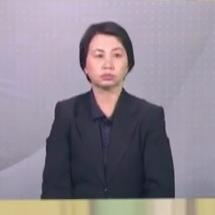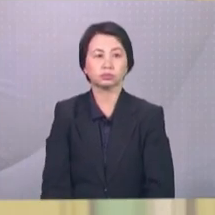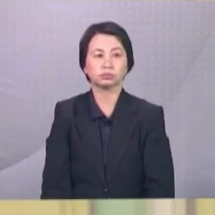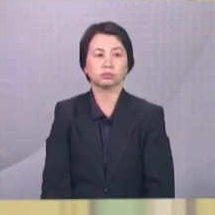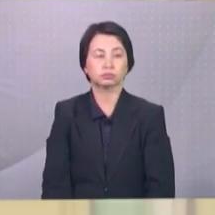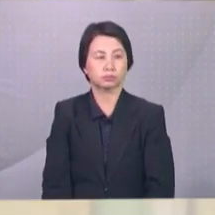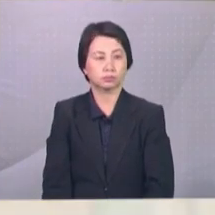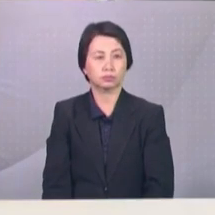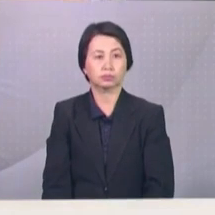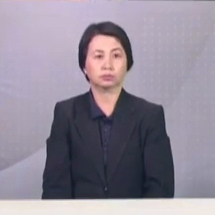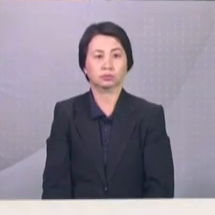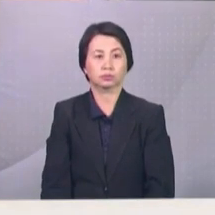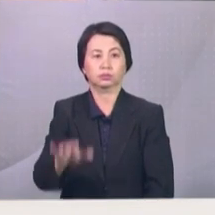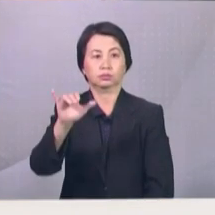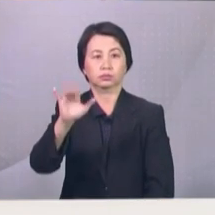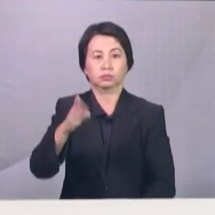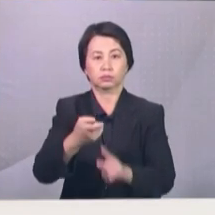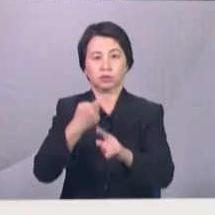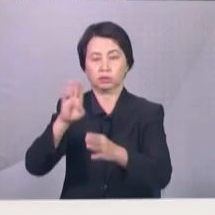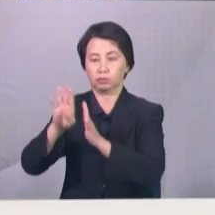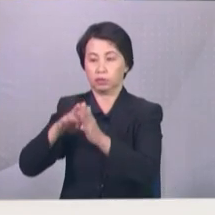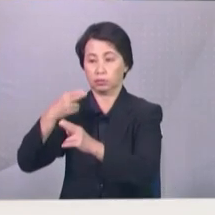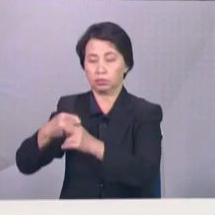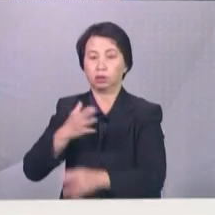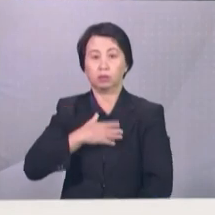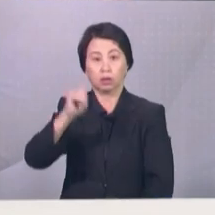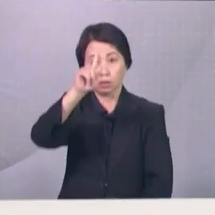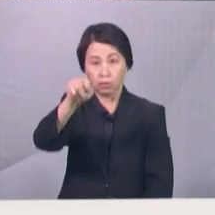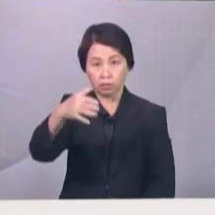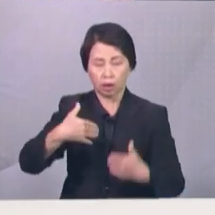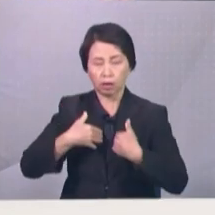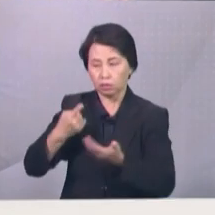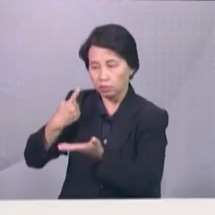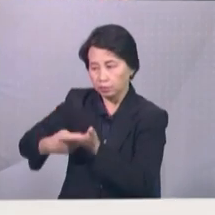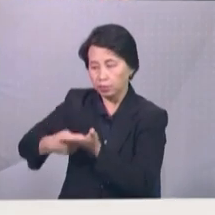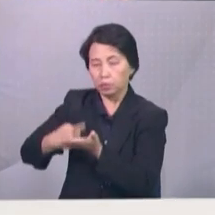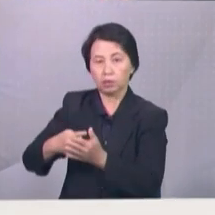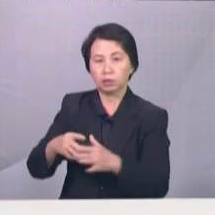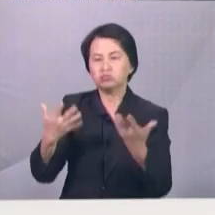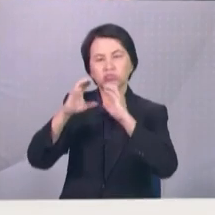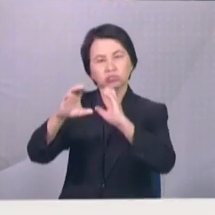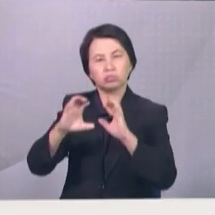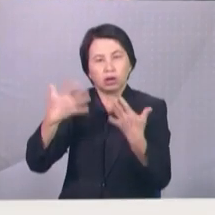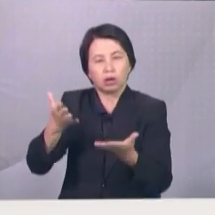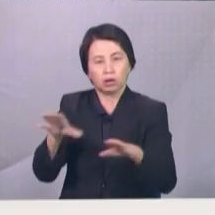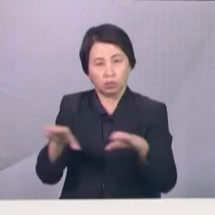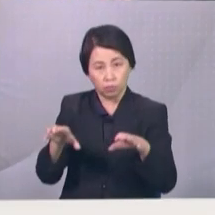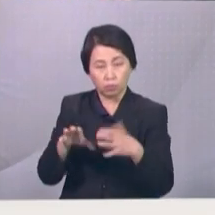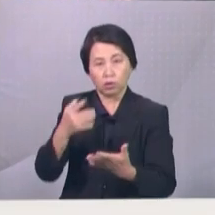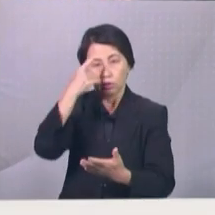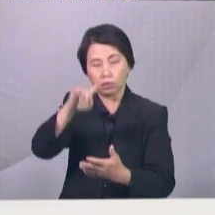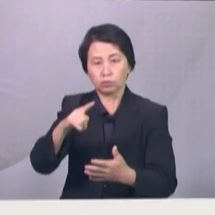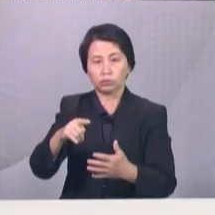Ya, silakan. YB, saya Roslyn dari Bernama. Soalan saya, sudah ada atau tidak perbincangan mengenai mekanisme yang akan diambil